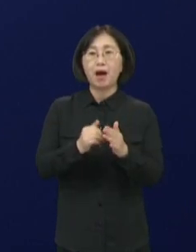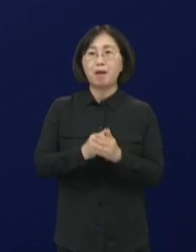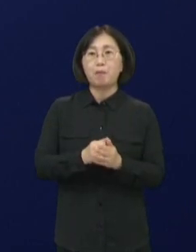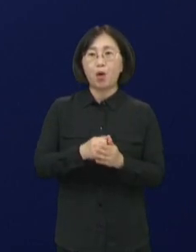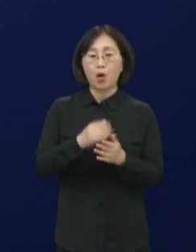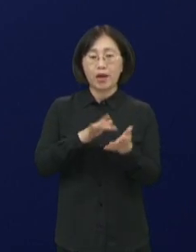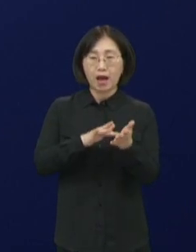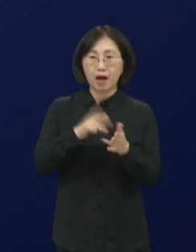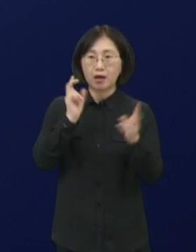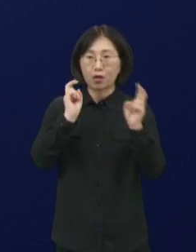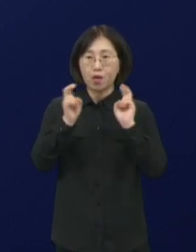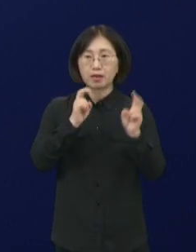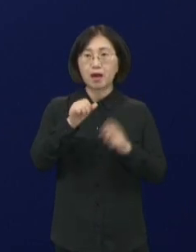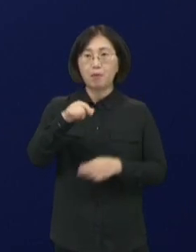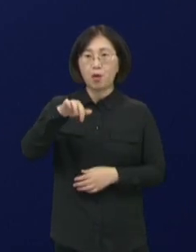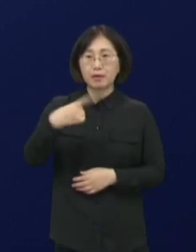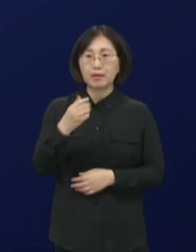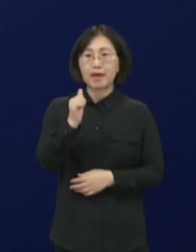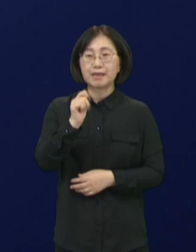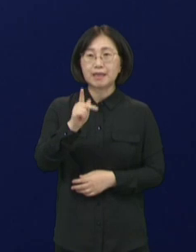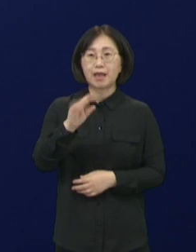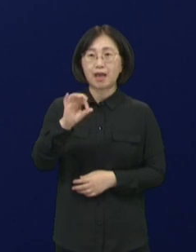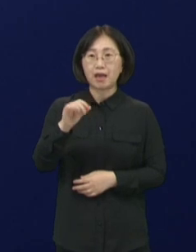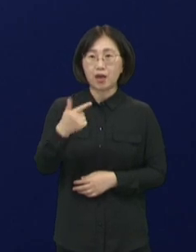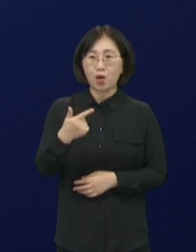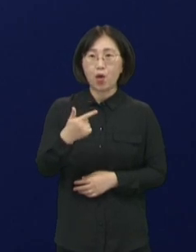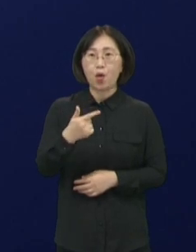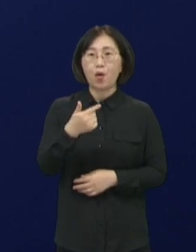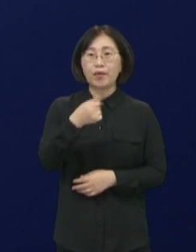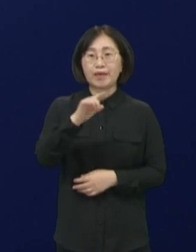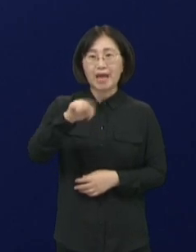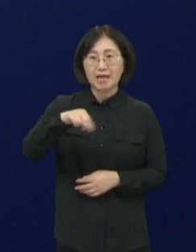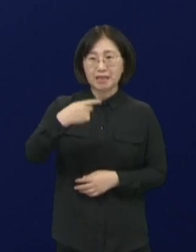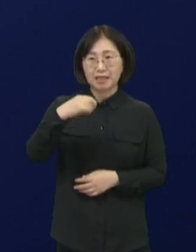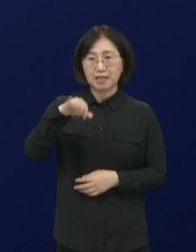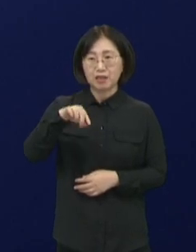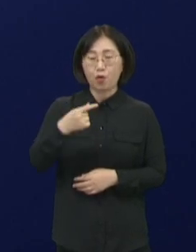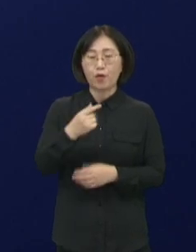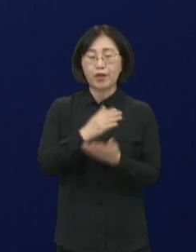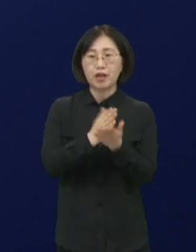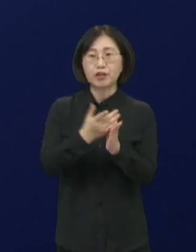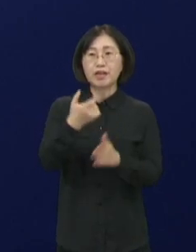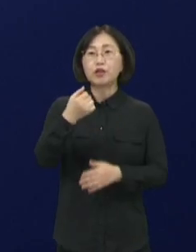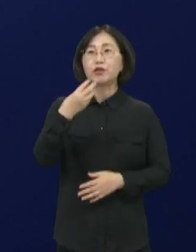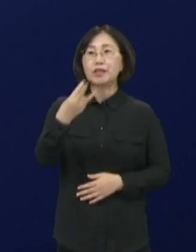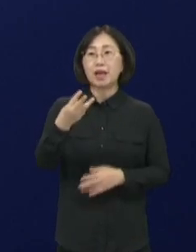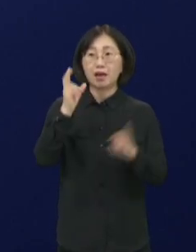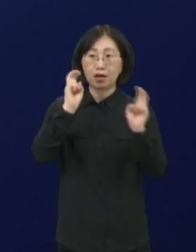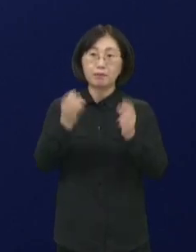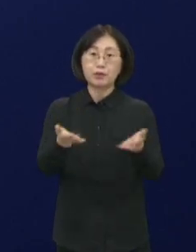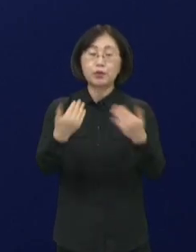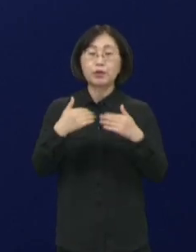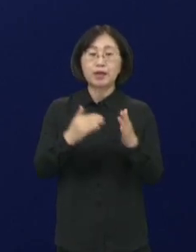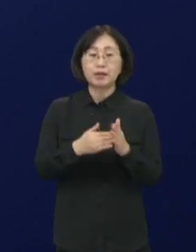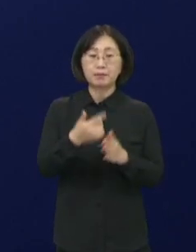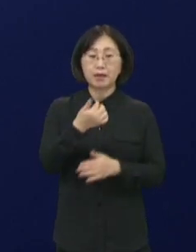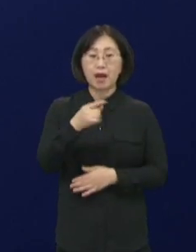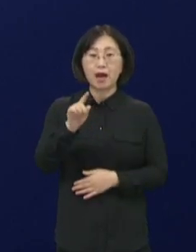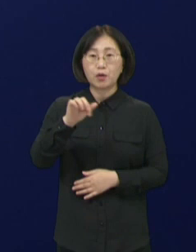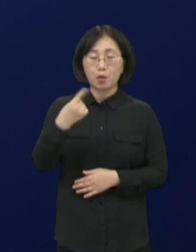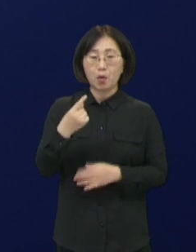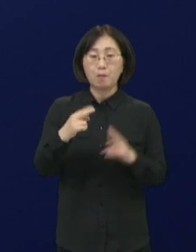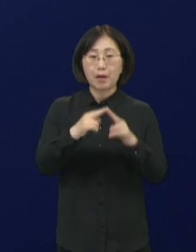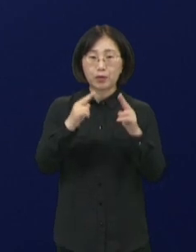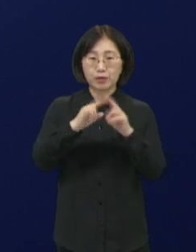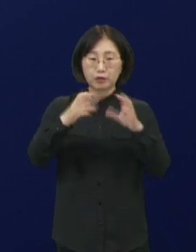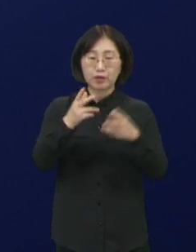sk1 대한민국 대표 방산업체 Li 넥스원 등 예순 세개 기업을 유치했습니다 나노반도체 국가 산업